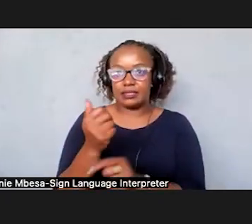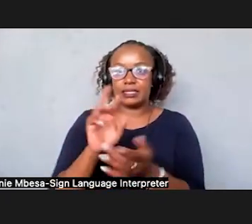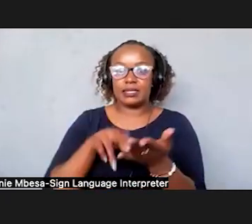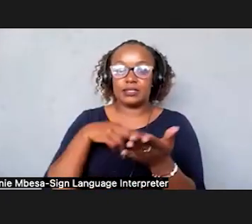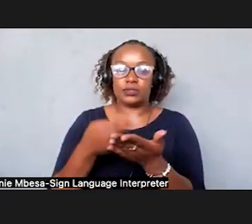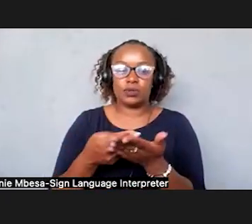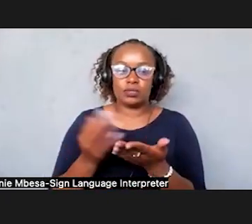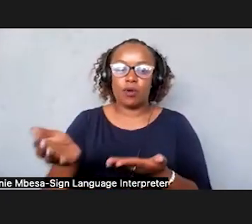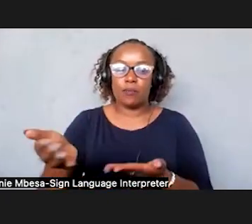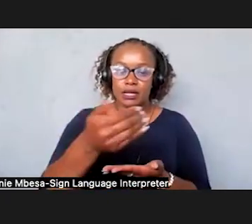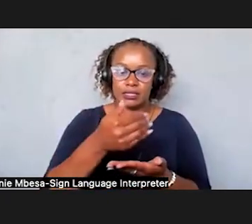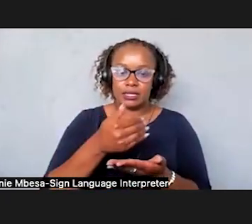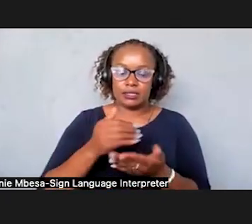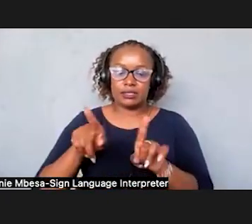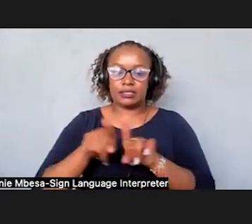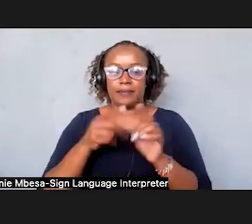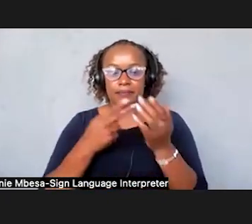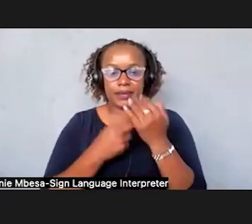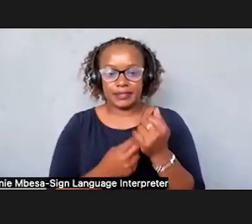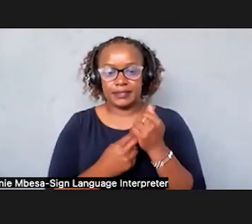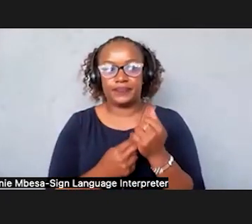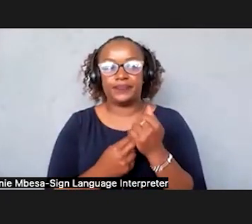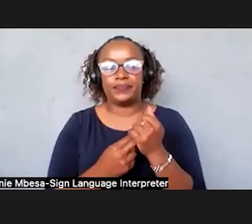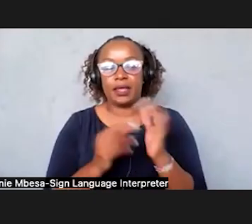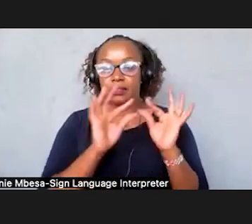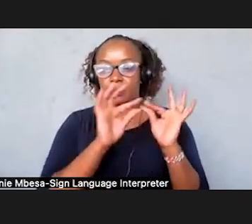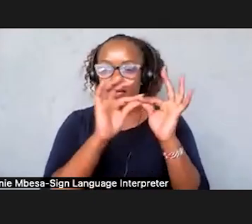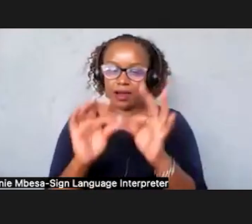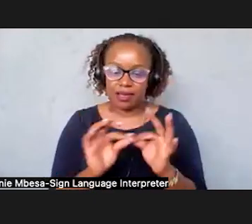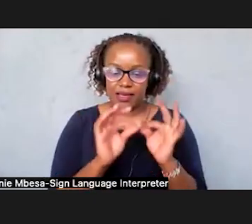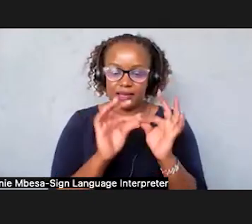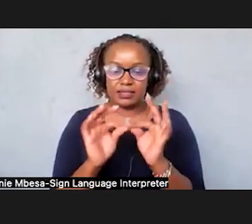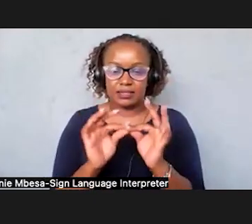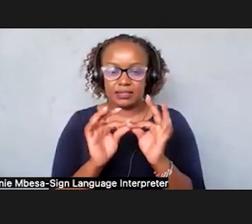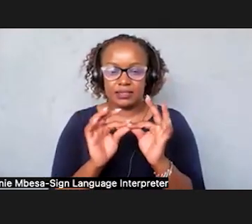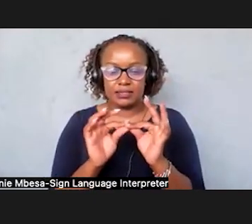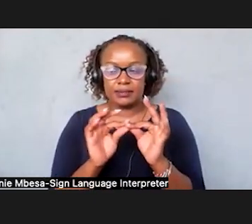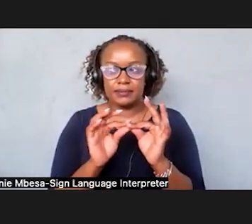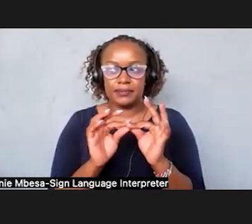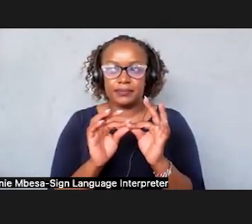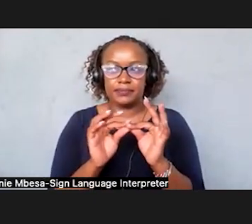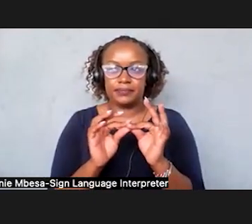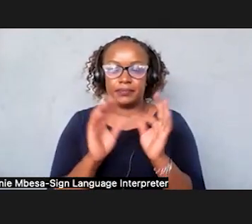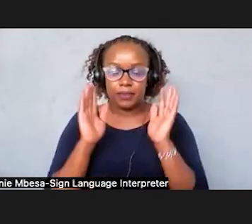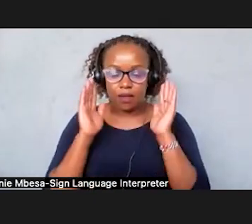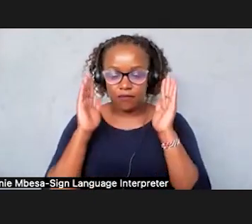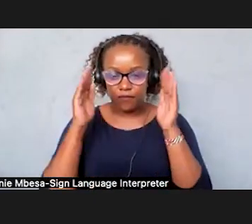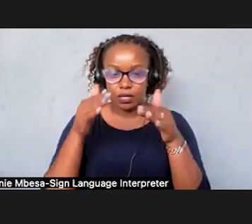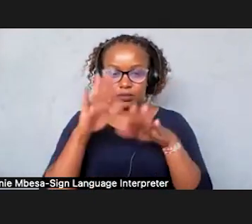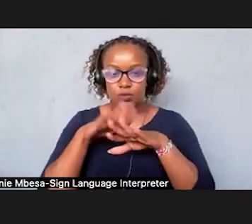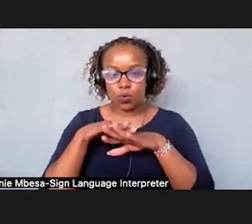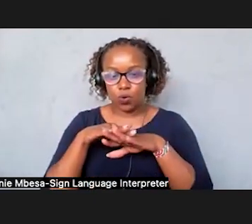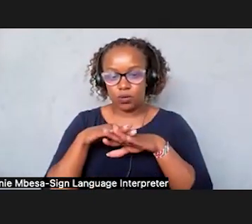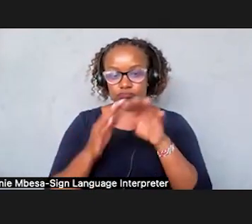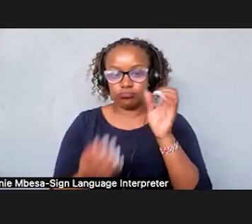partnerships. አሊያንሱ The ፓርትነርሺፕን alliance በተለይ ከዶነሮች ጋር እና ከዩኤን ኤጀንሲዎች ጋር focused አጠናክሯል። on creating